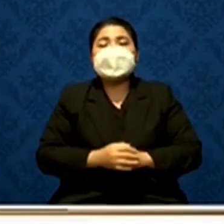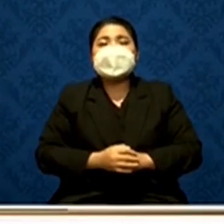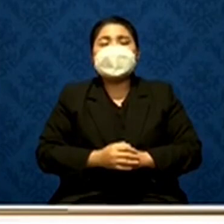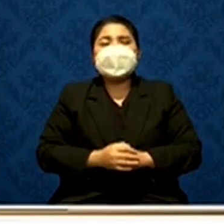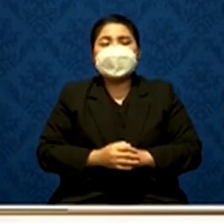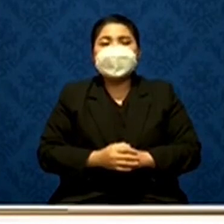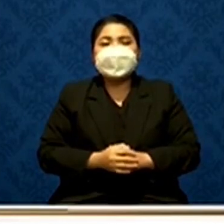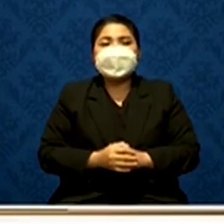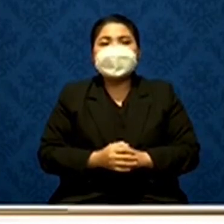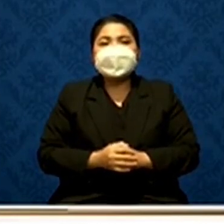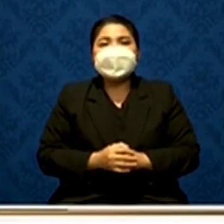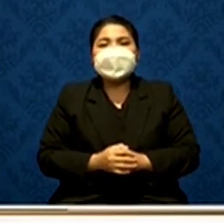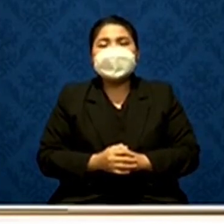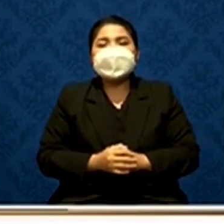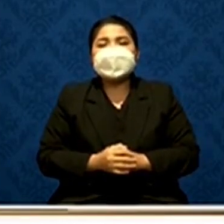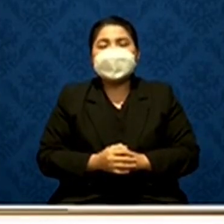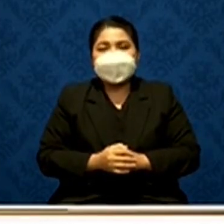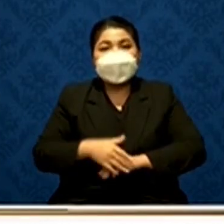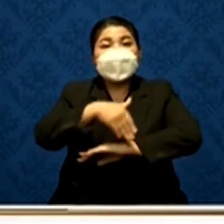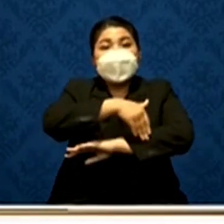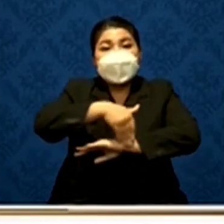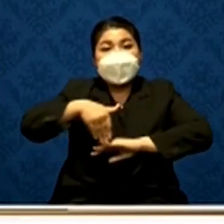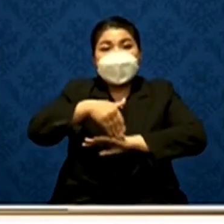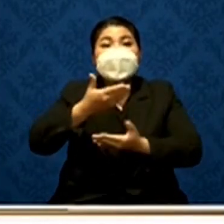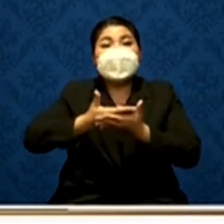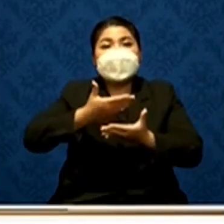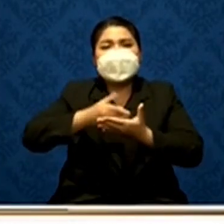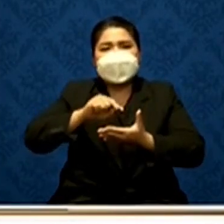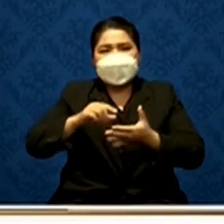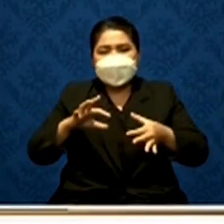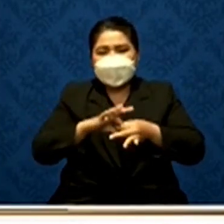ความผิดปกติของการจทับญชีที่เกี่ยวกับทรัสิน